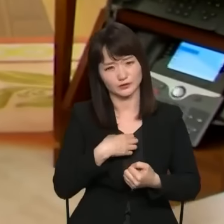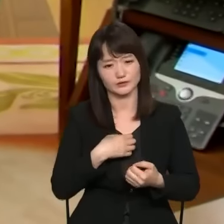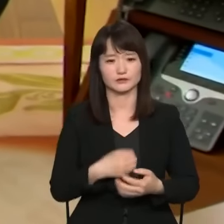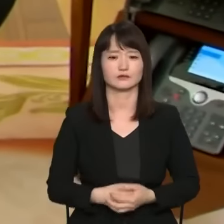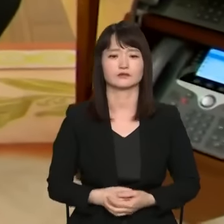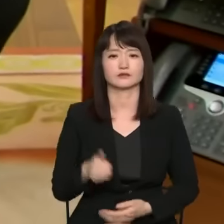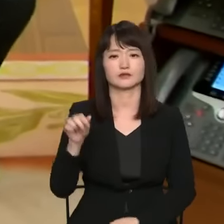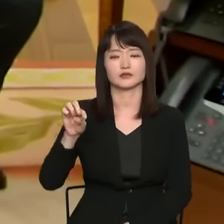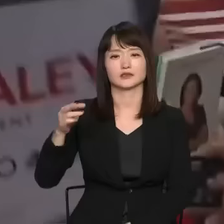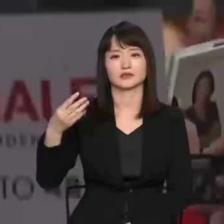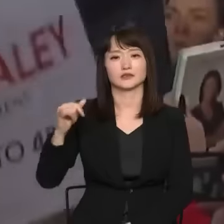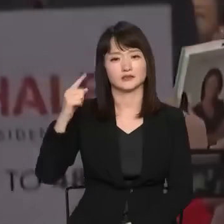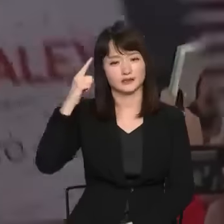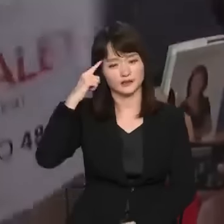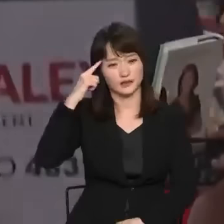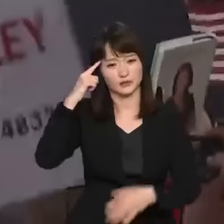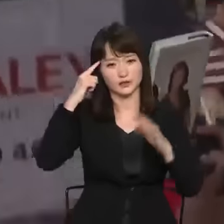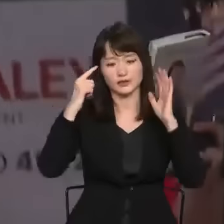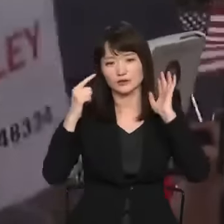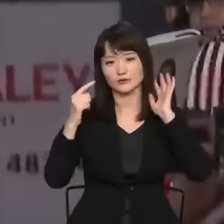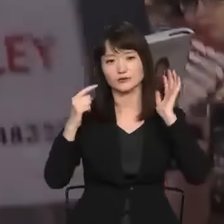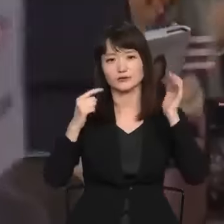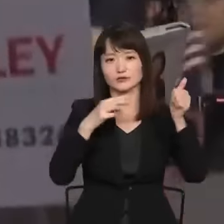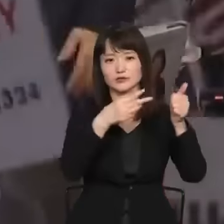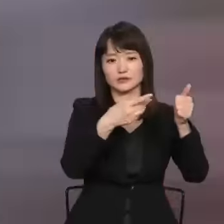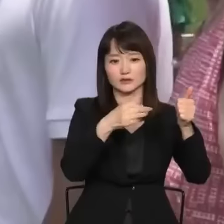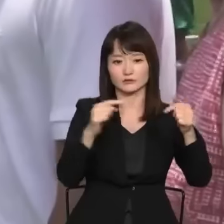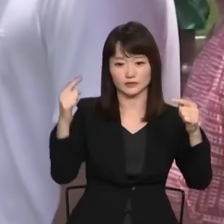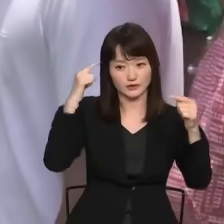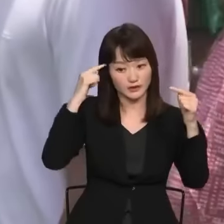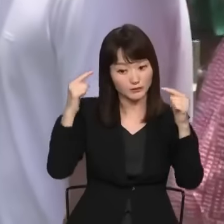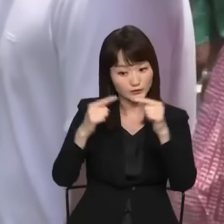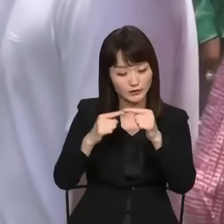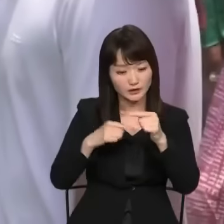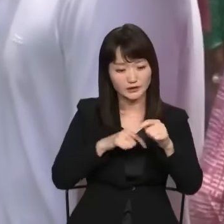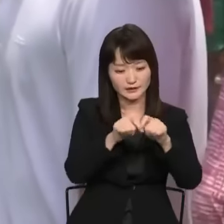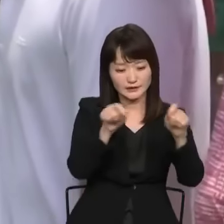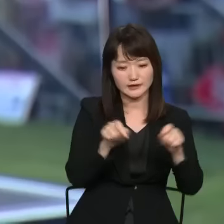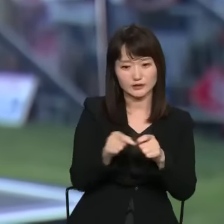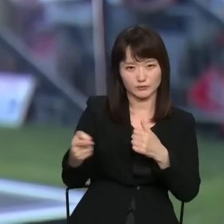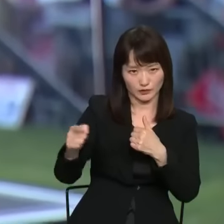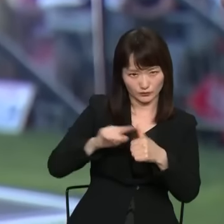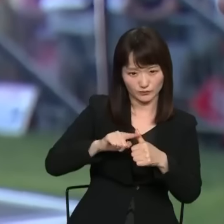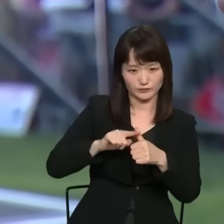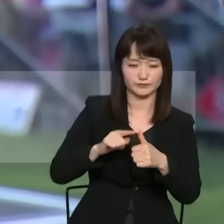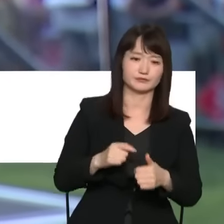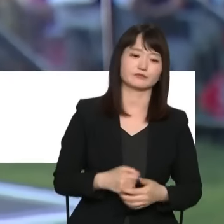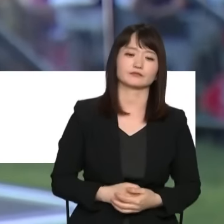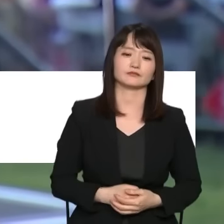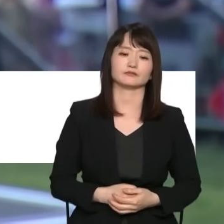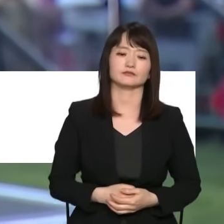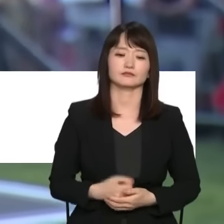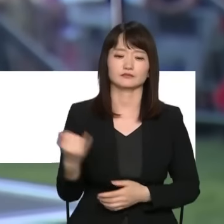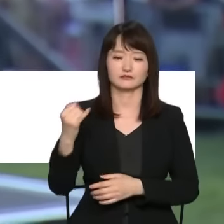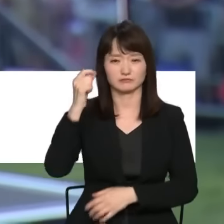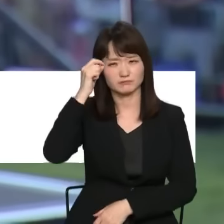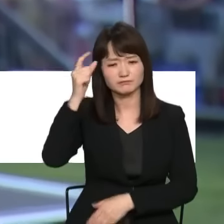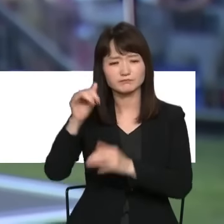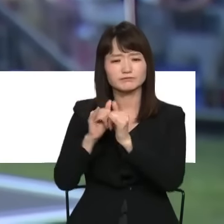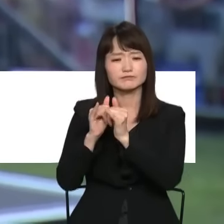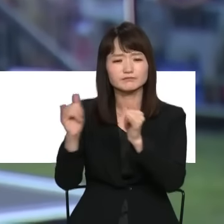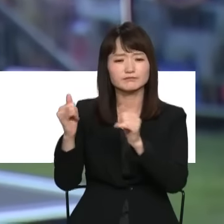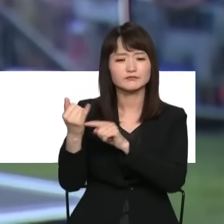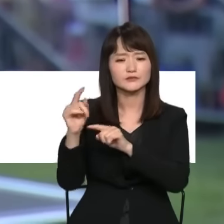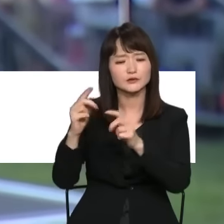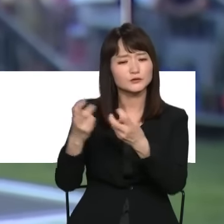헤일리는 생각이 같기 때문에 자신의 팀과 함께하게 될 것이라고 말했습니다. But she's a very capable person, and I'm